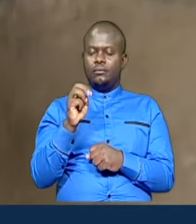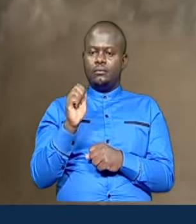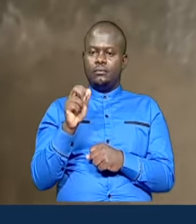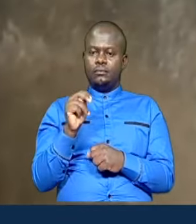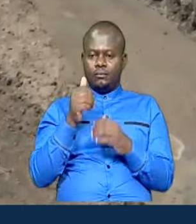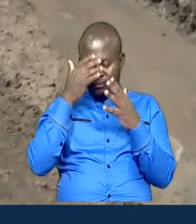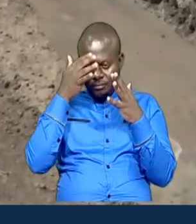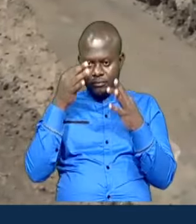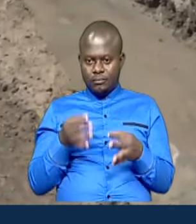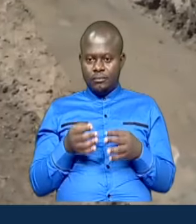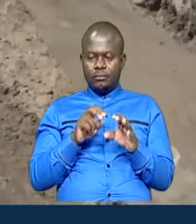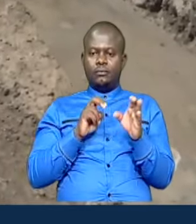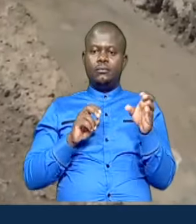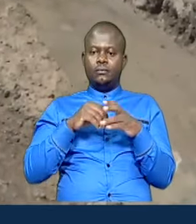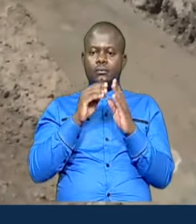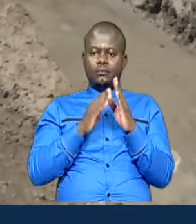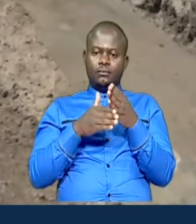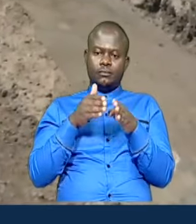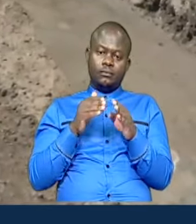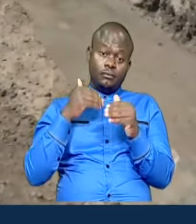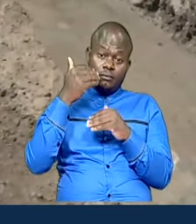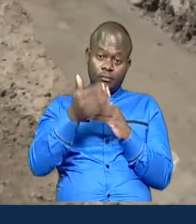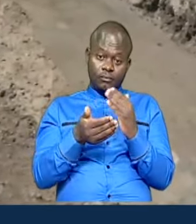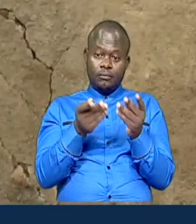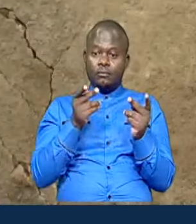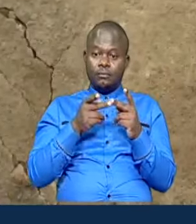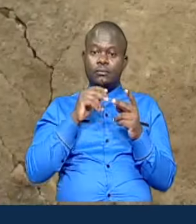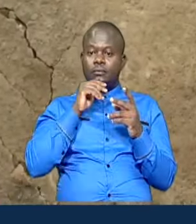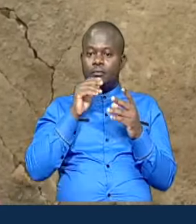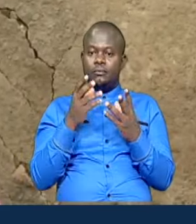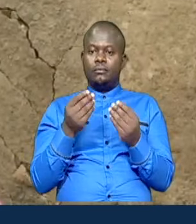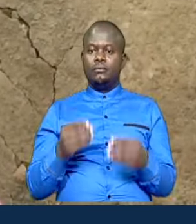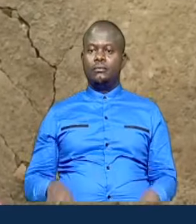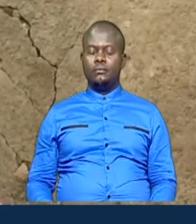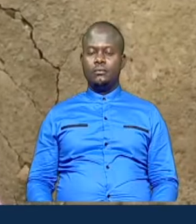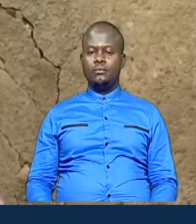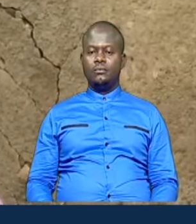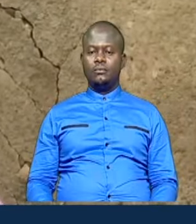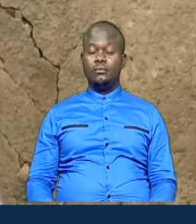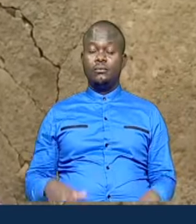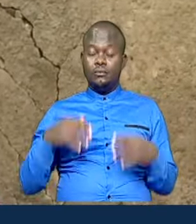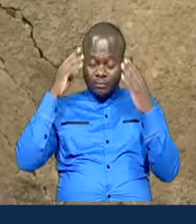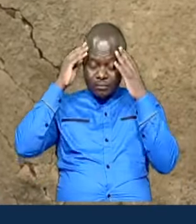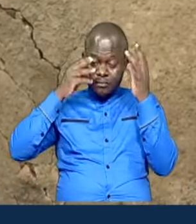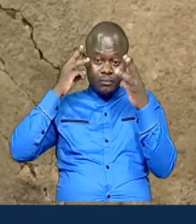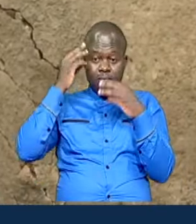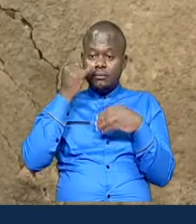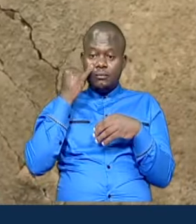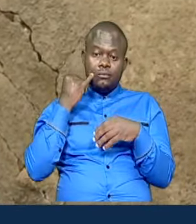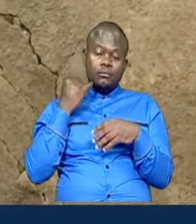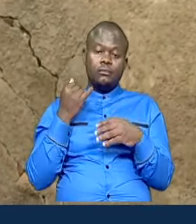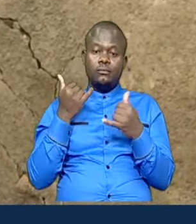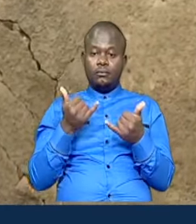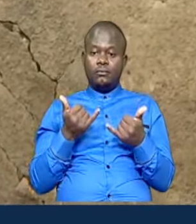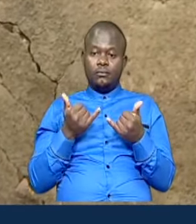afashe icyemezo cyo kuva mu yo yari yarubakiwe akaba akodesha bimugoye. Narahangayitse bikomeye ubu rero aho bigeze ubu ngubu